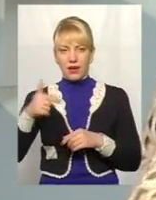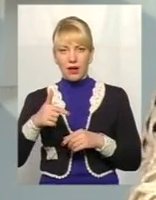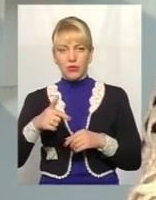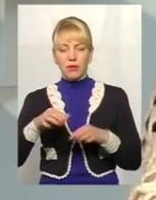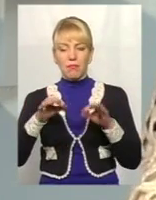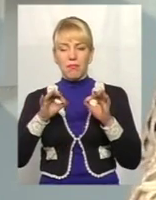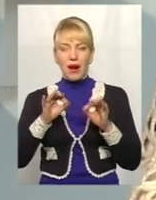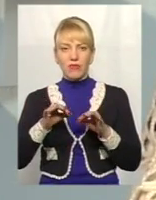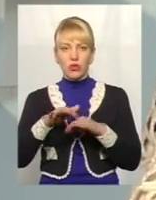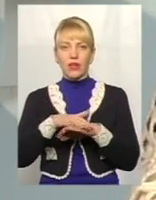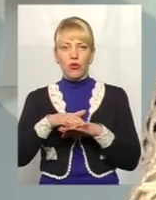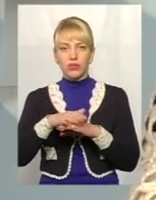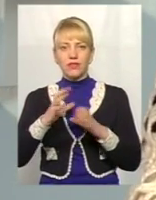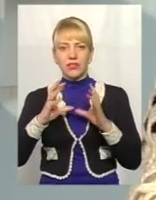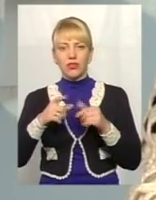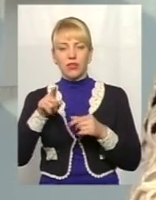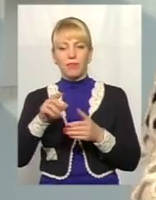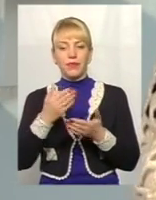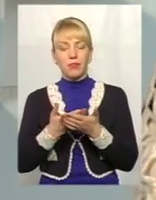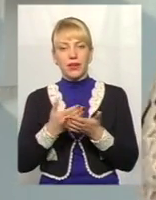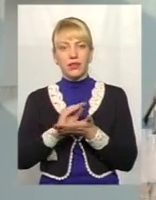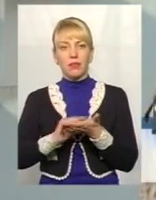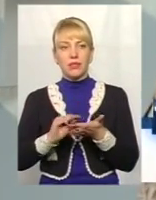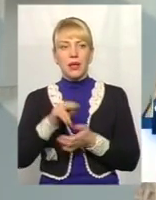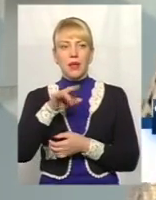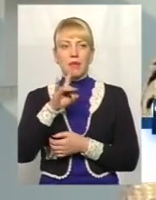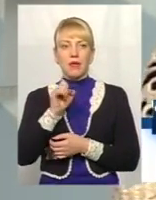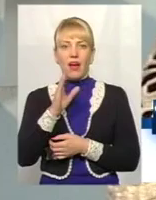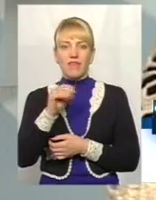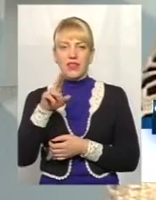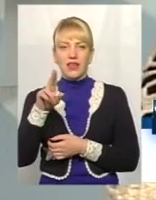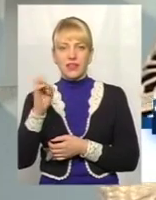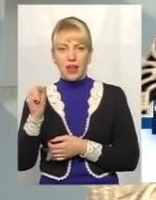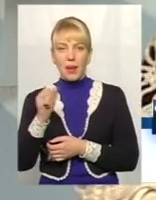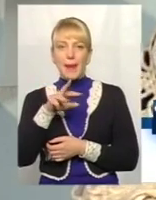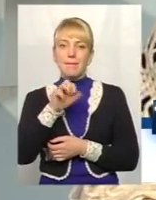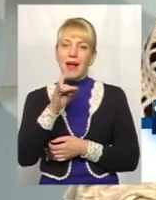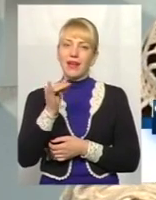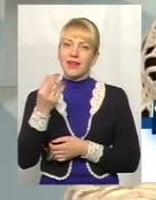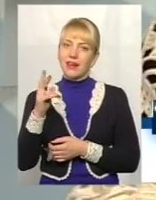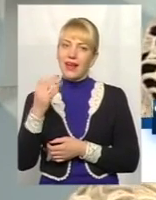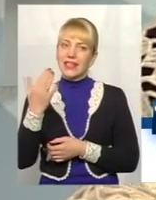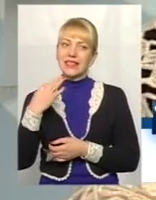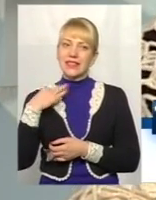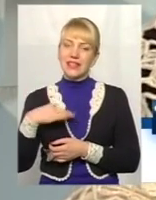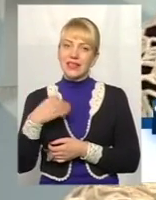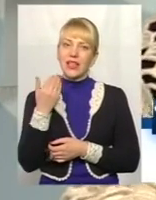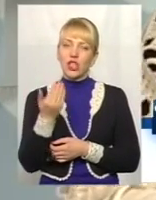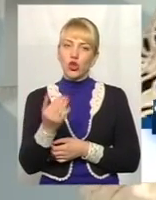народів світу, там, наприклад, написано «Праведниця Марія і син її